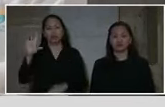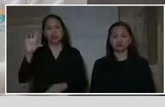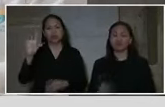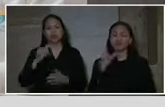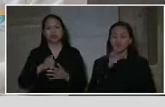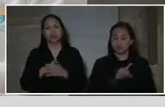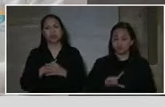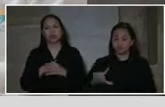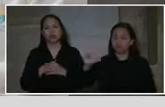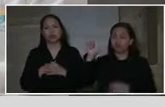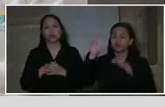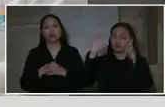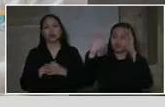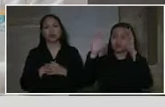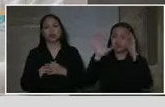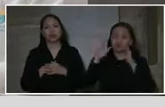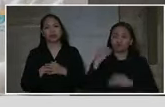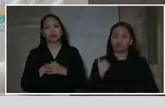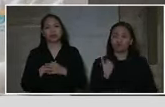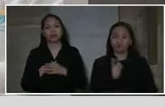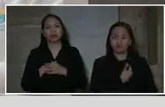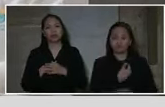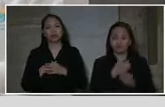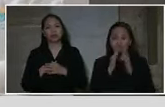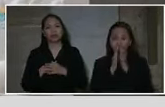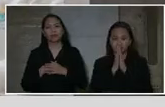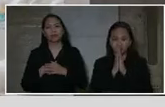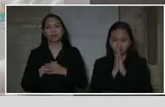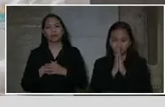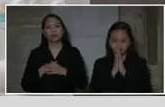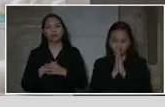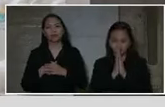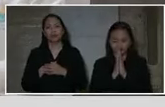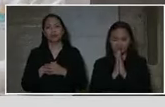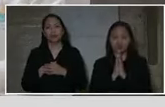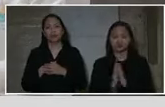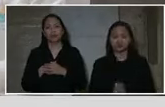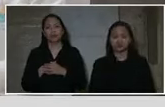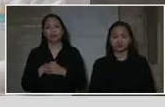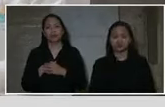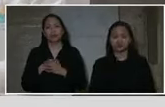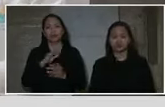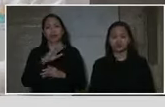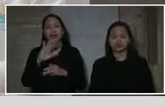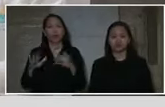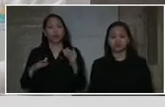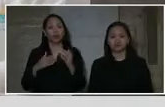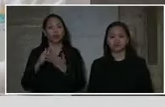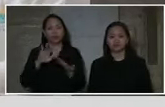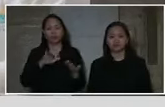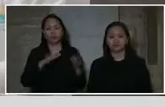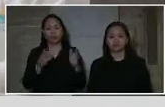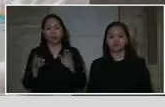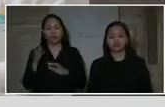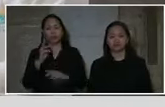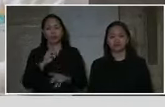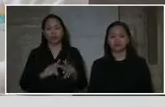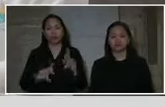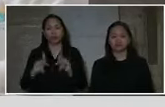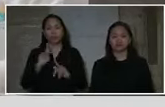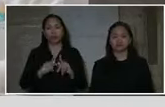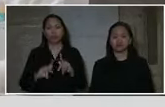Panginoon, dinggin mo ang aming panalangin. Ang mga namayapang tumugon sa tawag ng